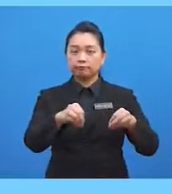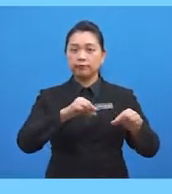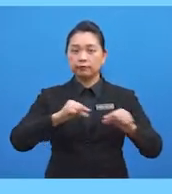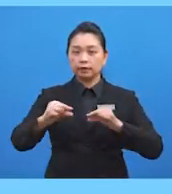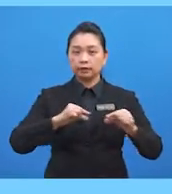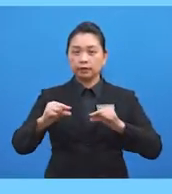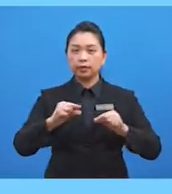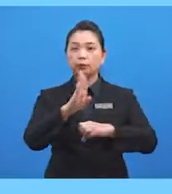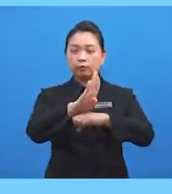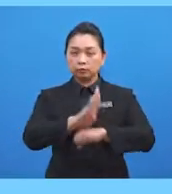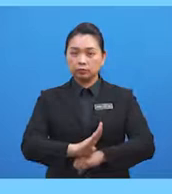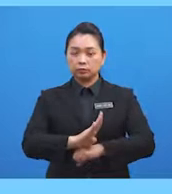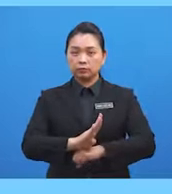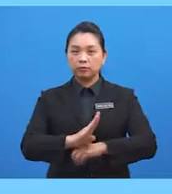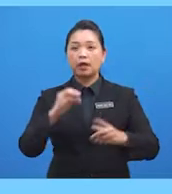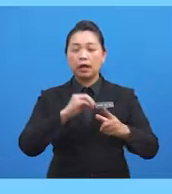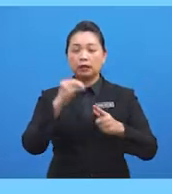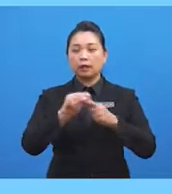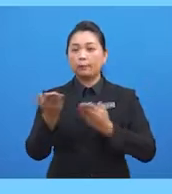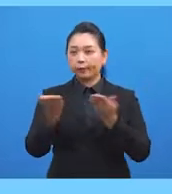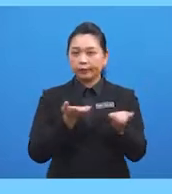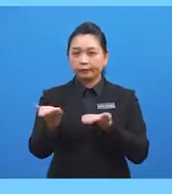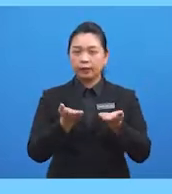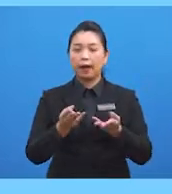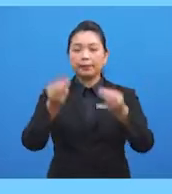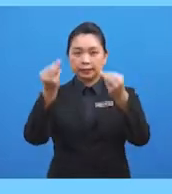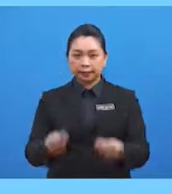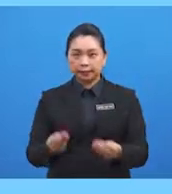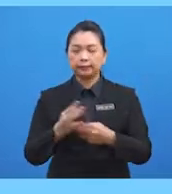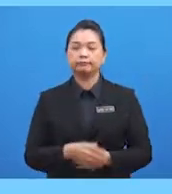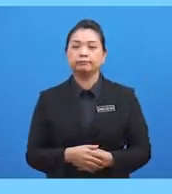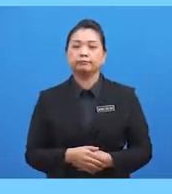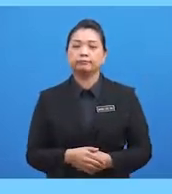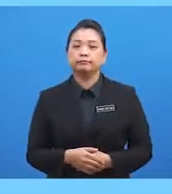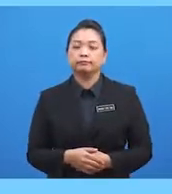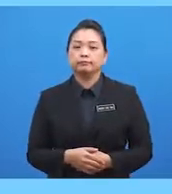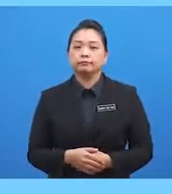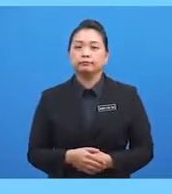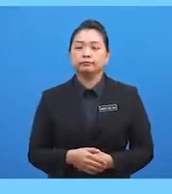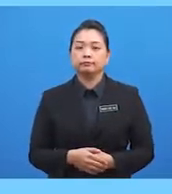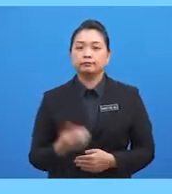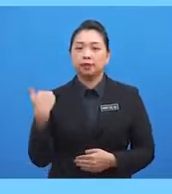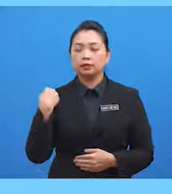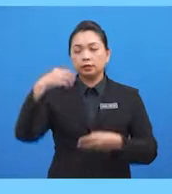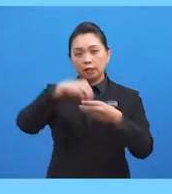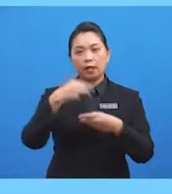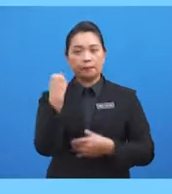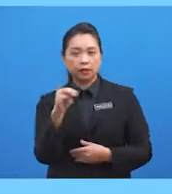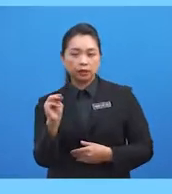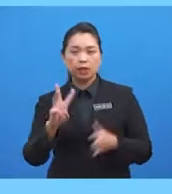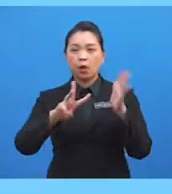kegiatan kebudayaan atau perkhidmatan masyarakat. Ada juga dalam kalangan mereka yang